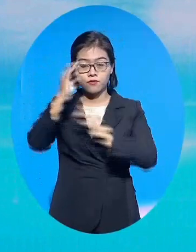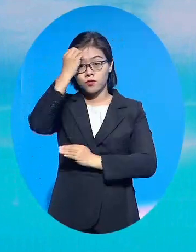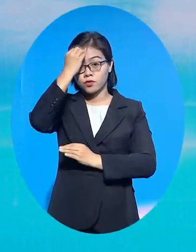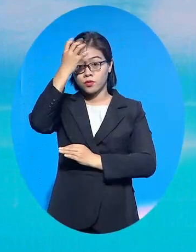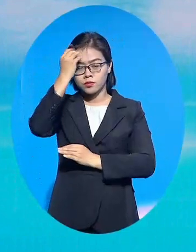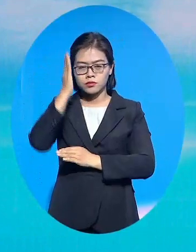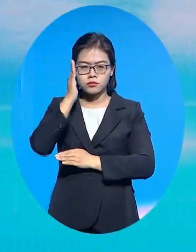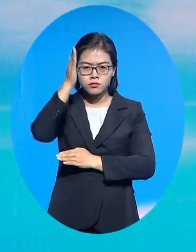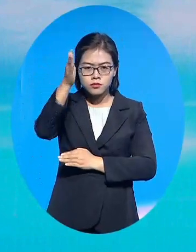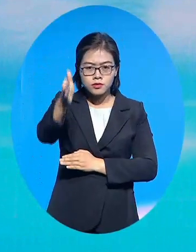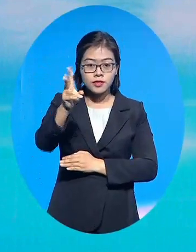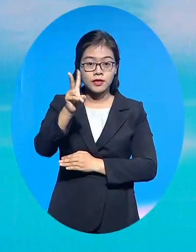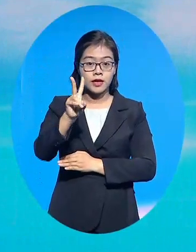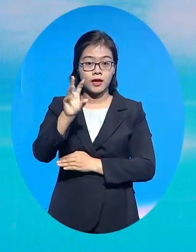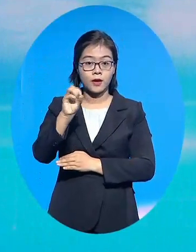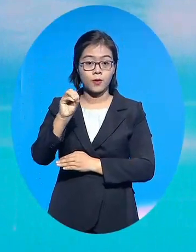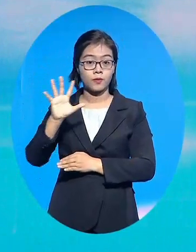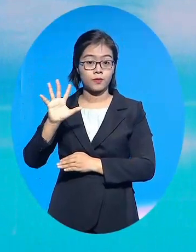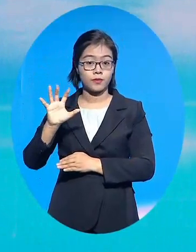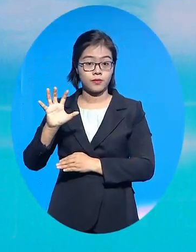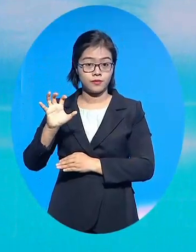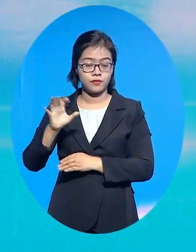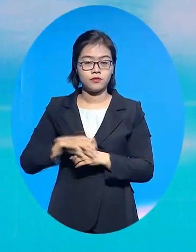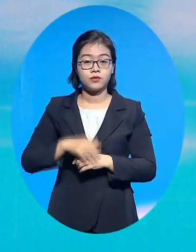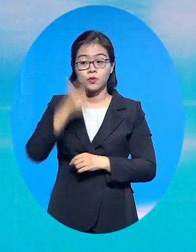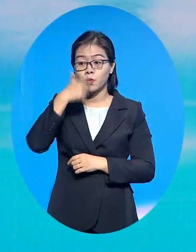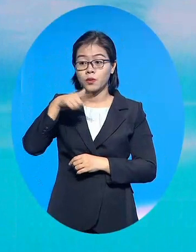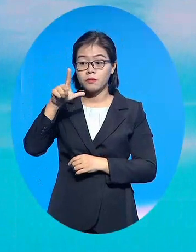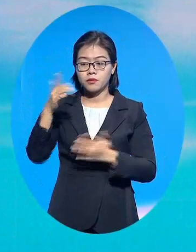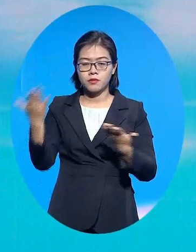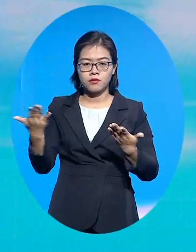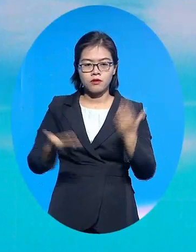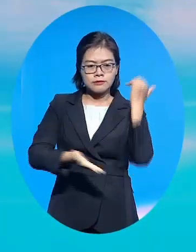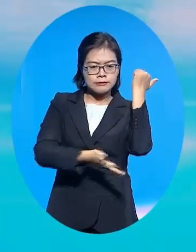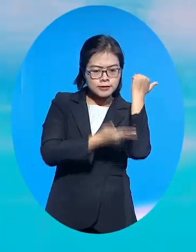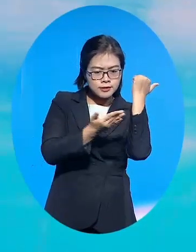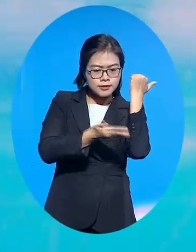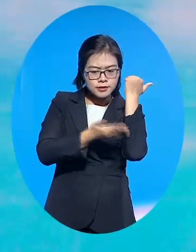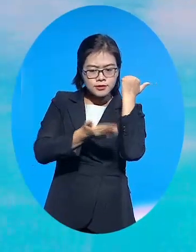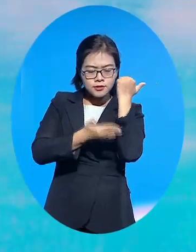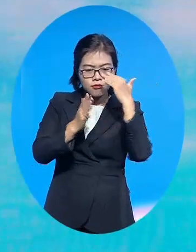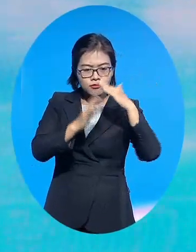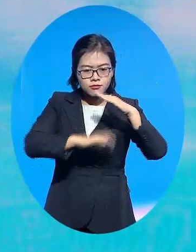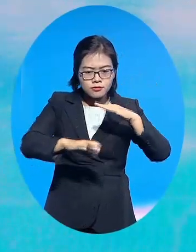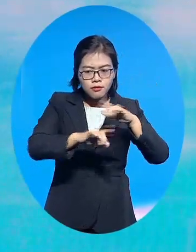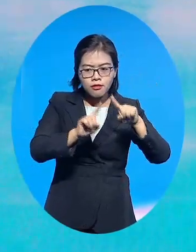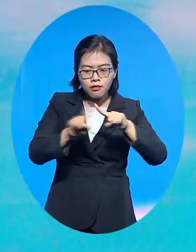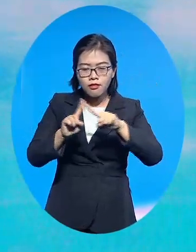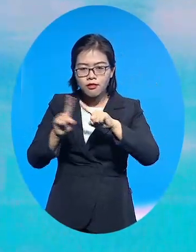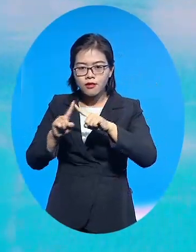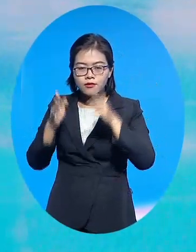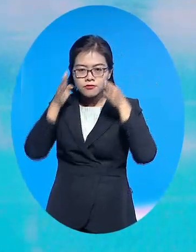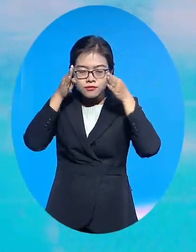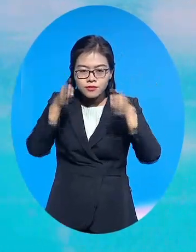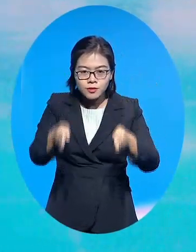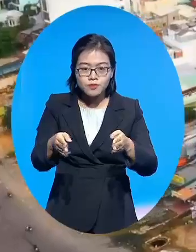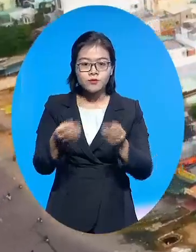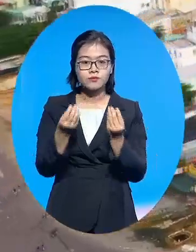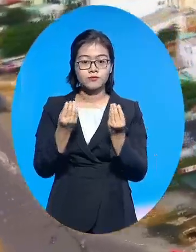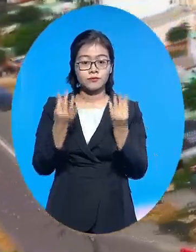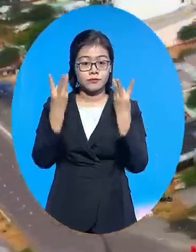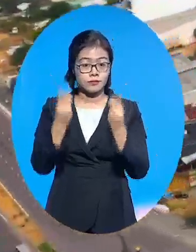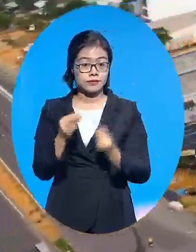2050 Quận 7 đang đón sức bật về hạ tầng dần được định vị thành một khu vực tập trung về tài chính thương mại